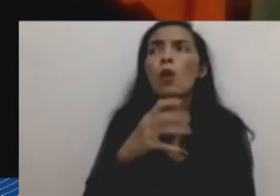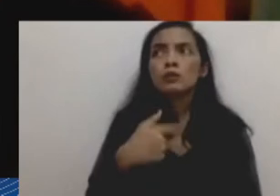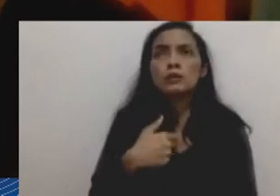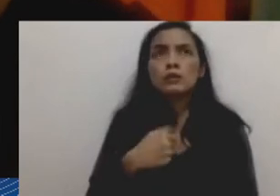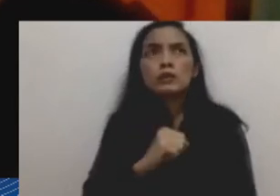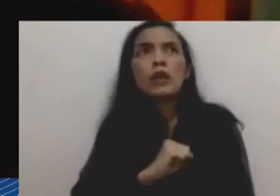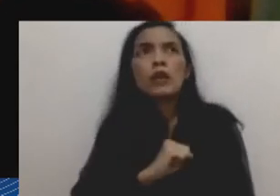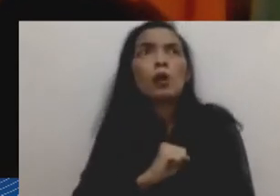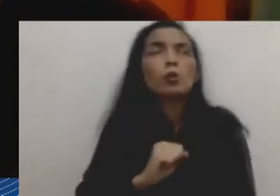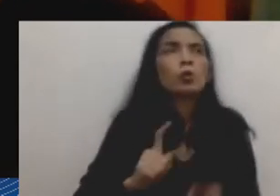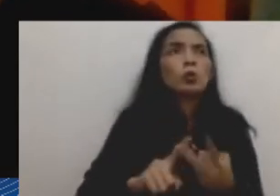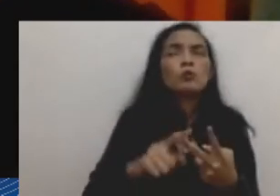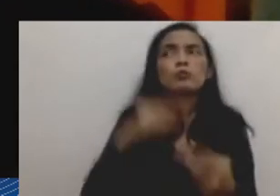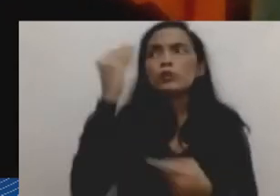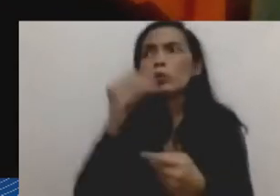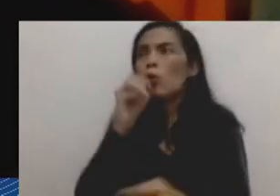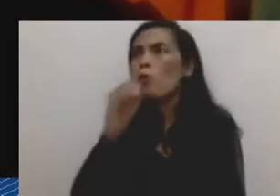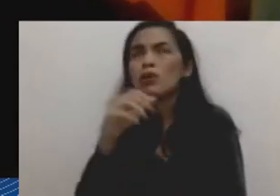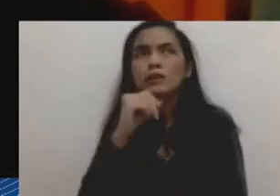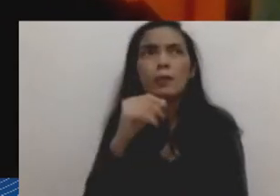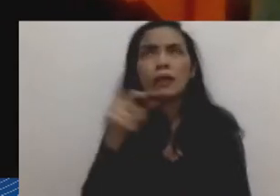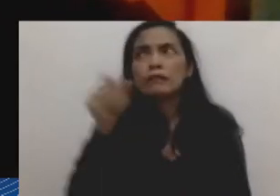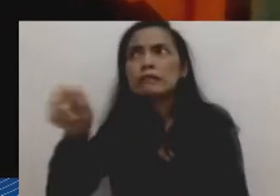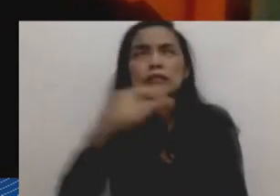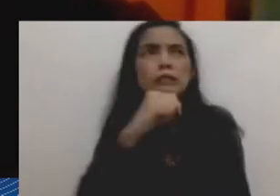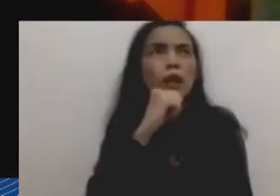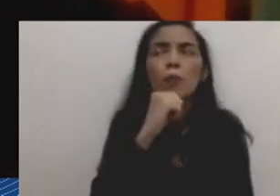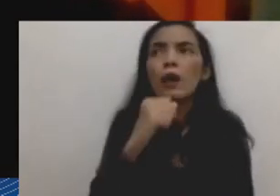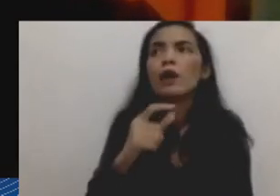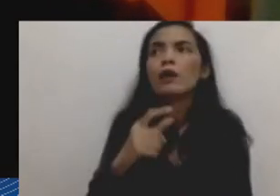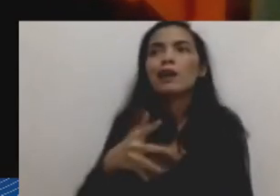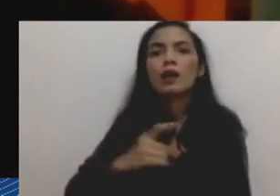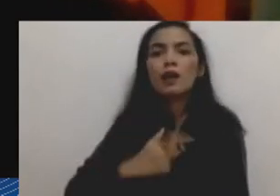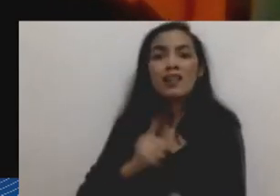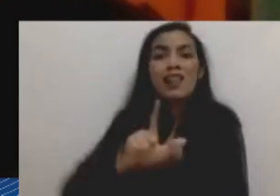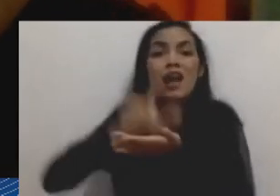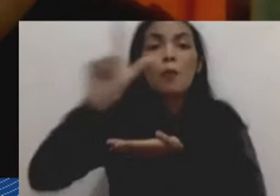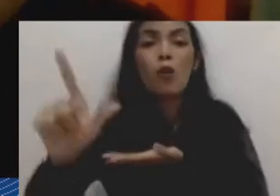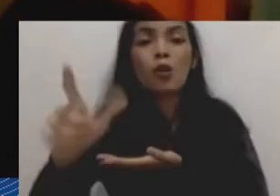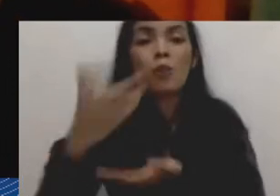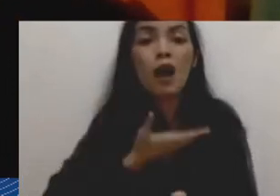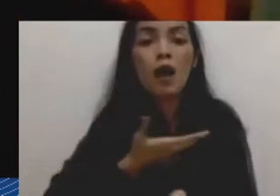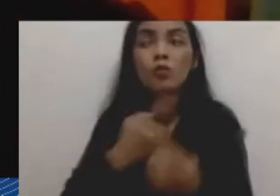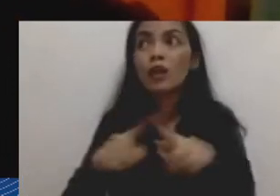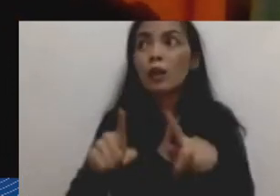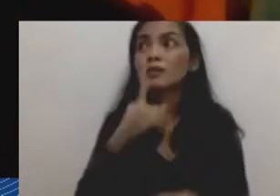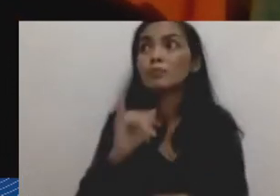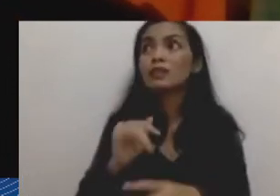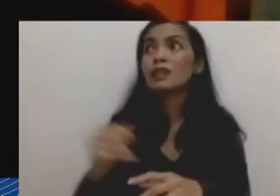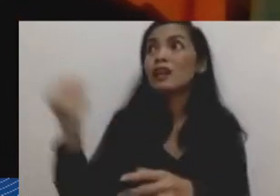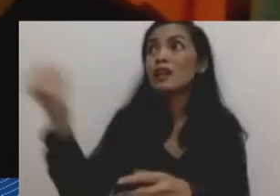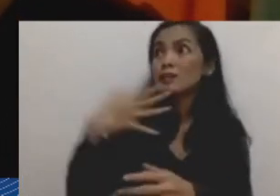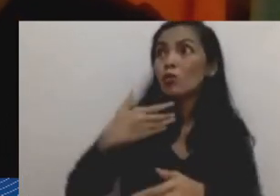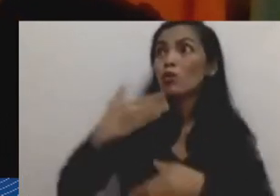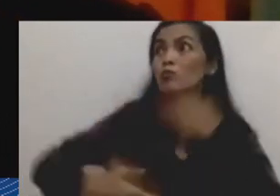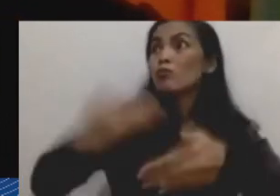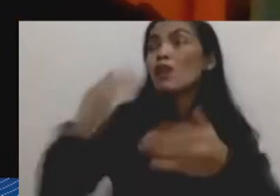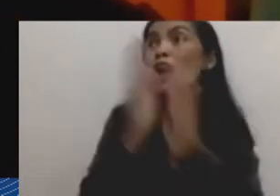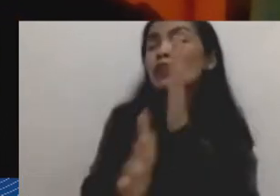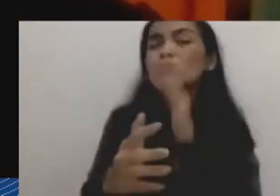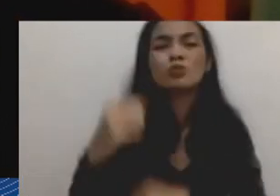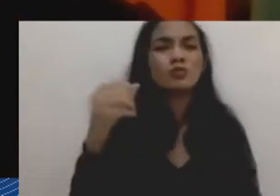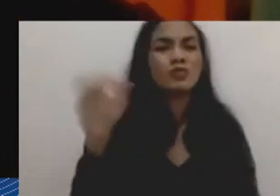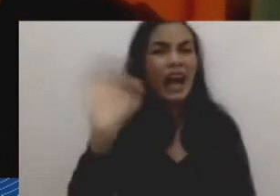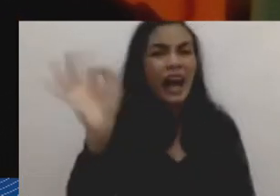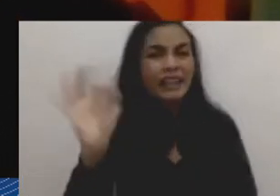bicara sama siapa. Kalaupun membuat pengaduan itu kadang tidak selalu langsung direspon atau mungkin dia juga tidak